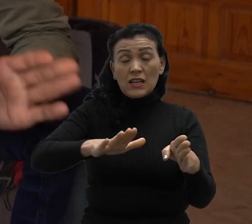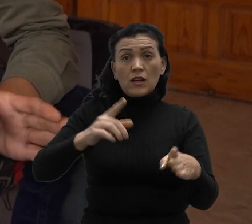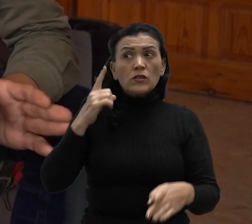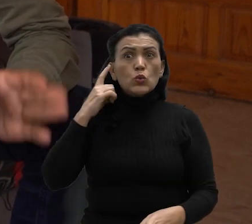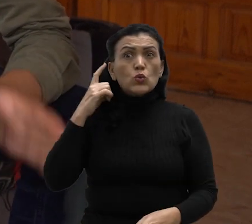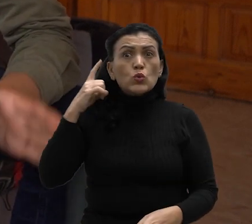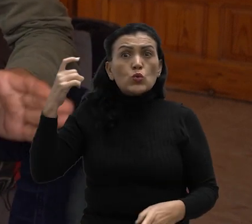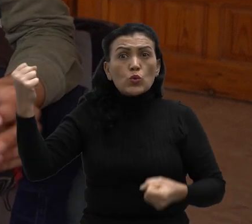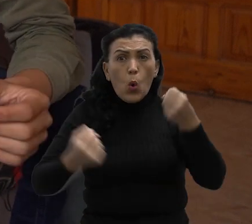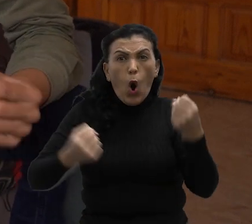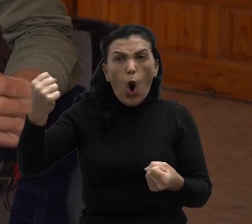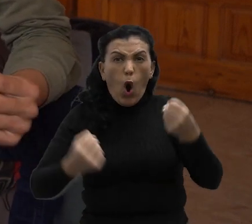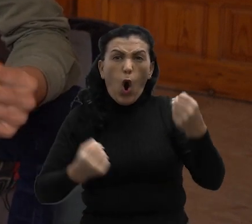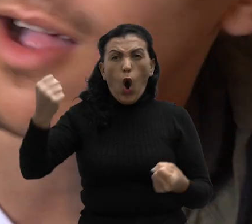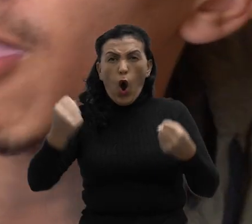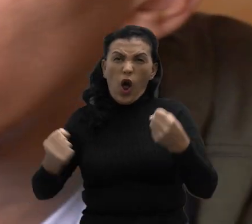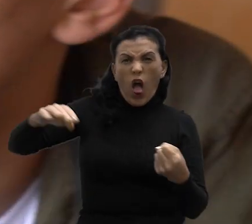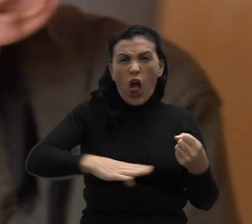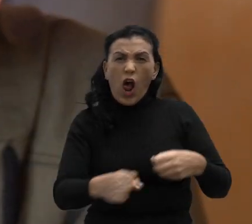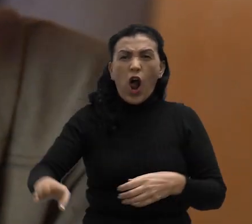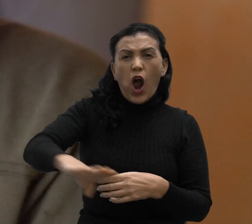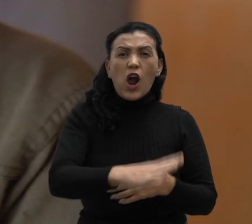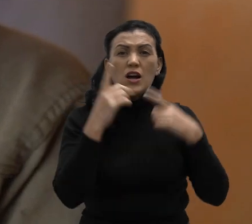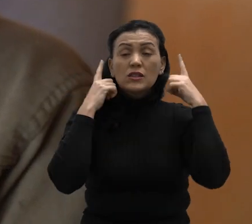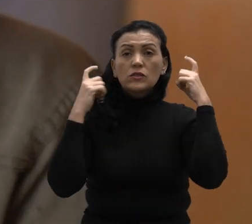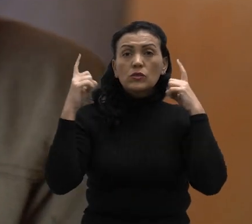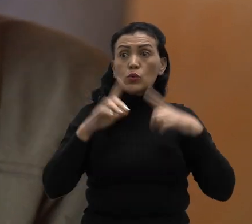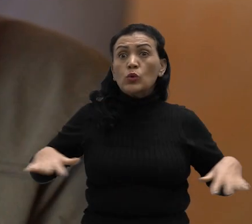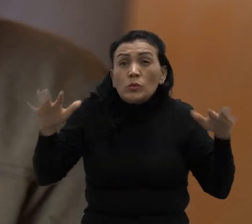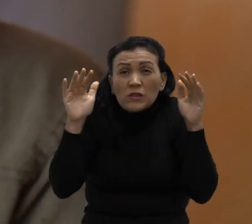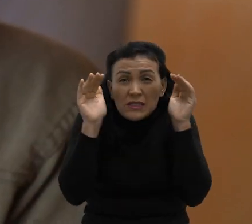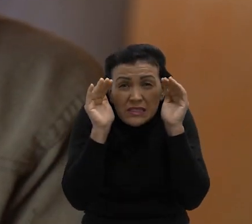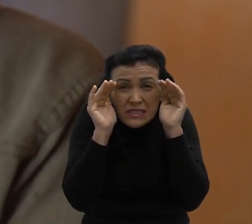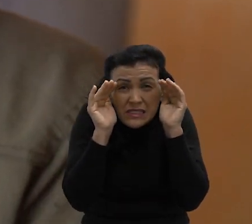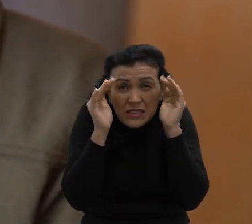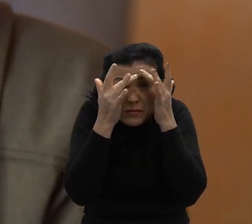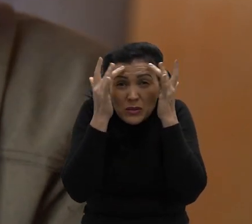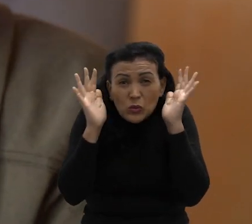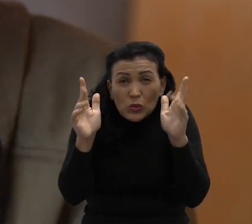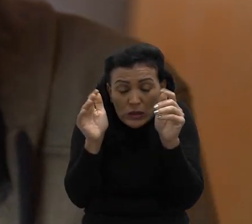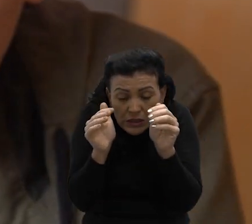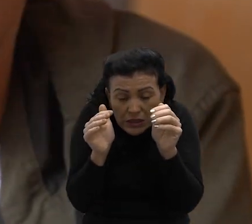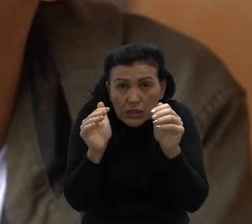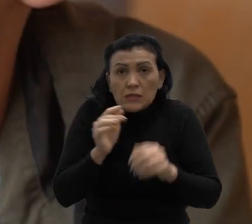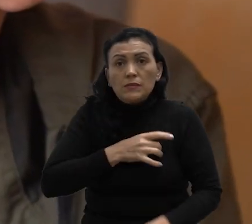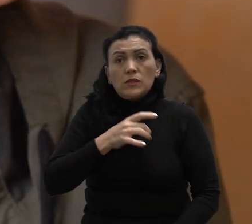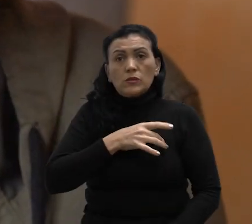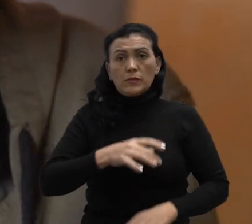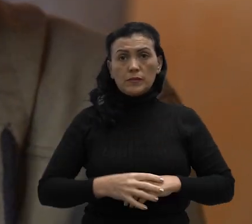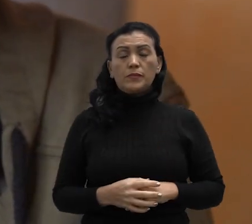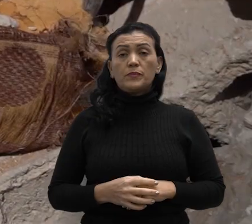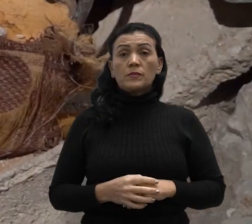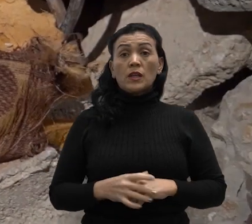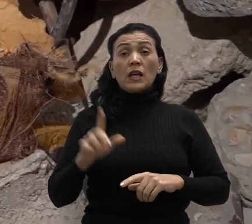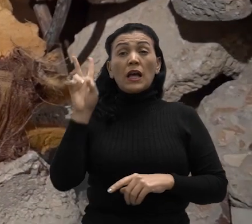صوت الصاروخ السيارة. أربع حروب حضرنا، بكالوريوس ختمنا الحروب. كل حرب بيجي أسوأ من الحرب الثانية.